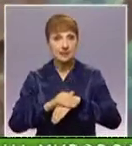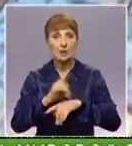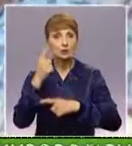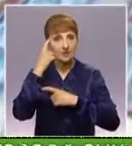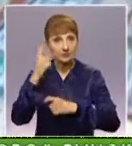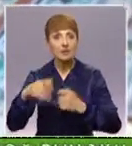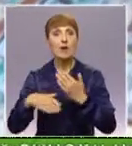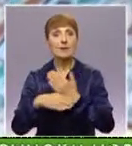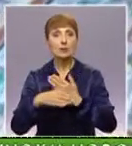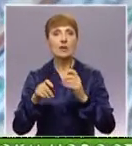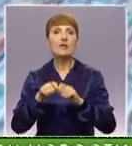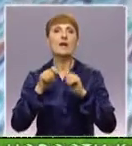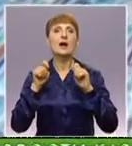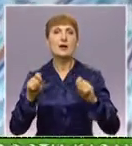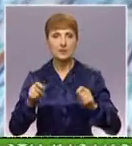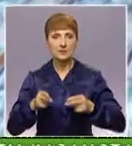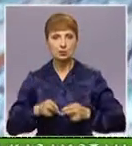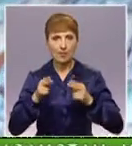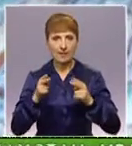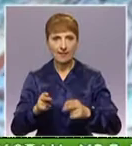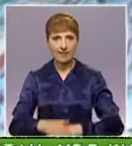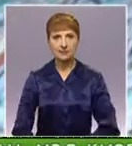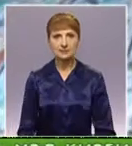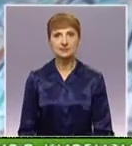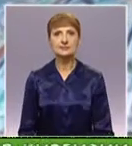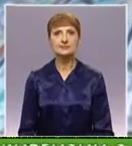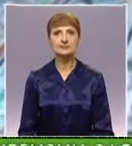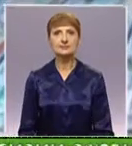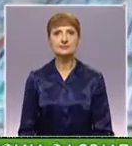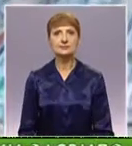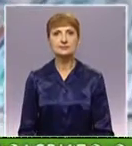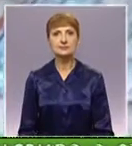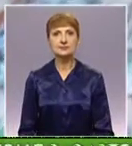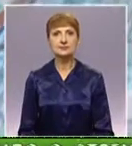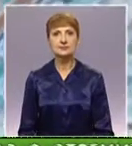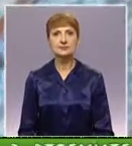сообщение помогло в раскрытии экономического преступления. Тахмина Молдыбекова, Рашидин Якупов, телеканал Алматы.